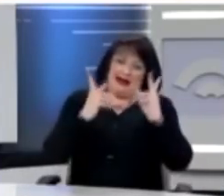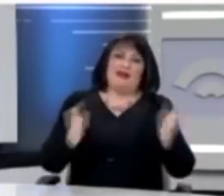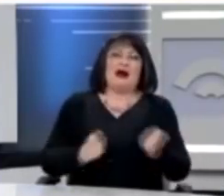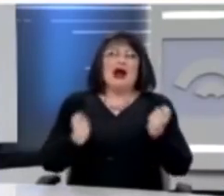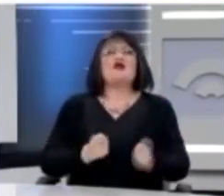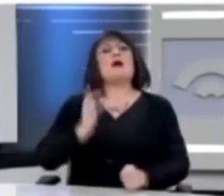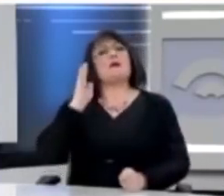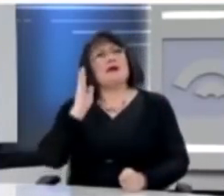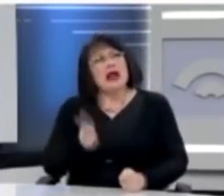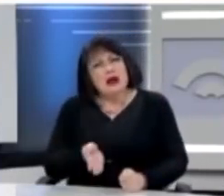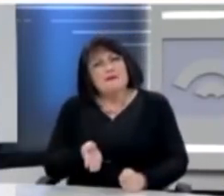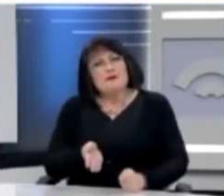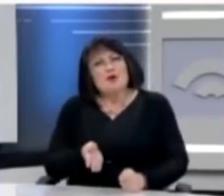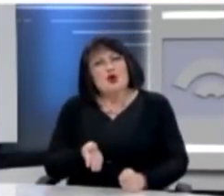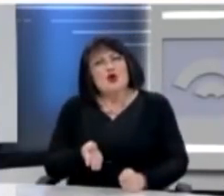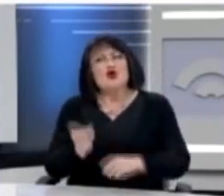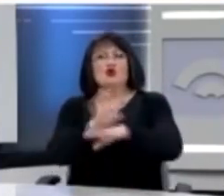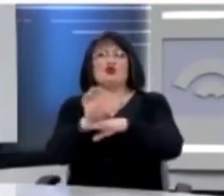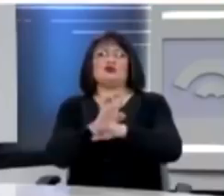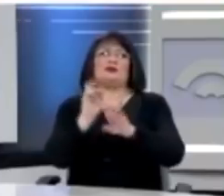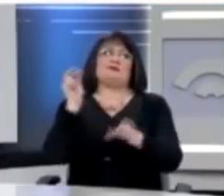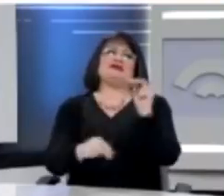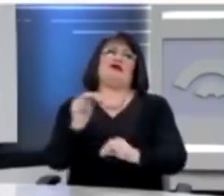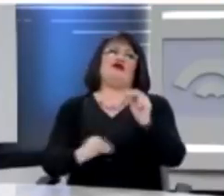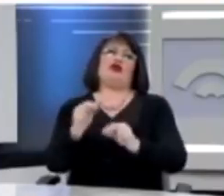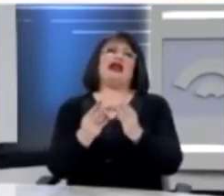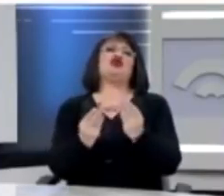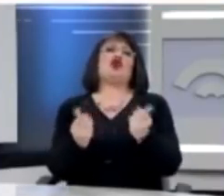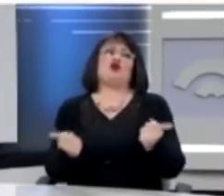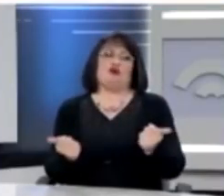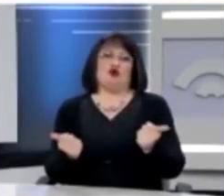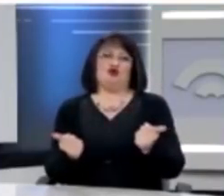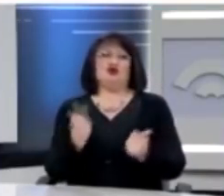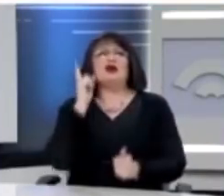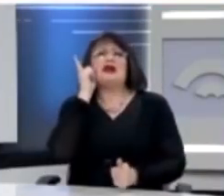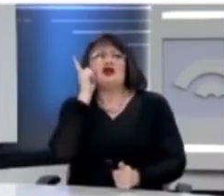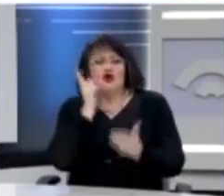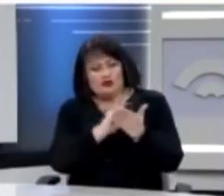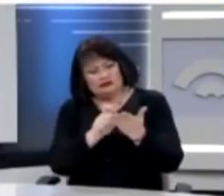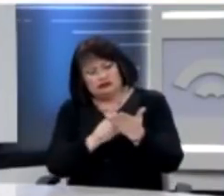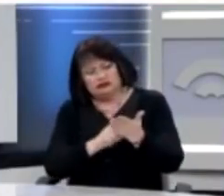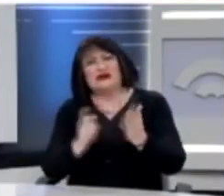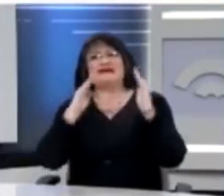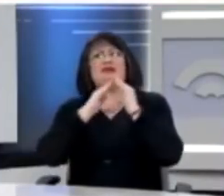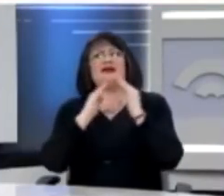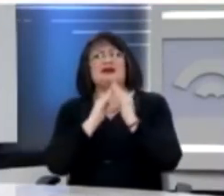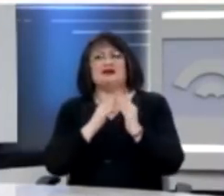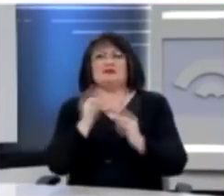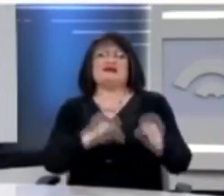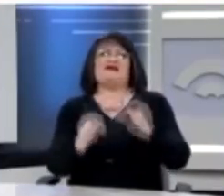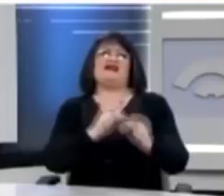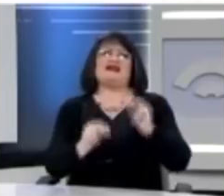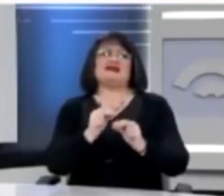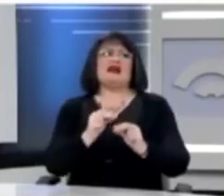να διεξάγονται και με ηλεκτρονική ψηφοφορία. Δηλαδή, από το κινητό του, από το σπίτι του, χωρίς την